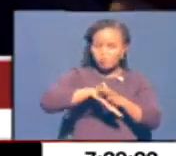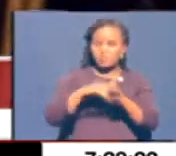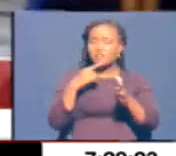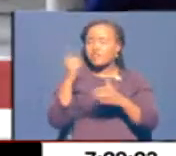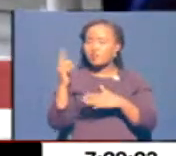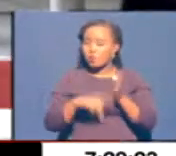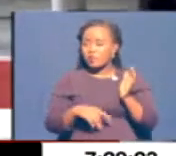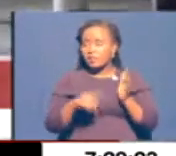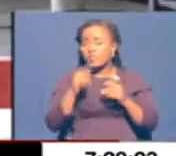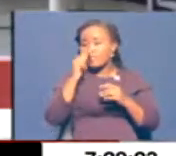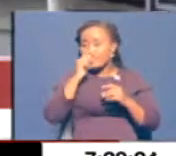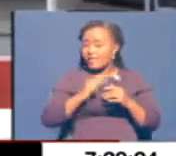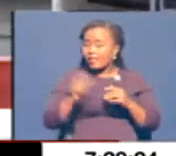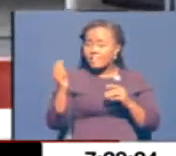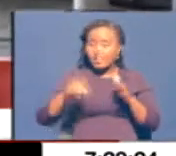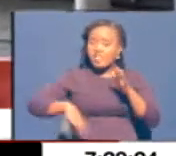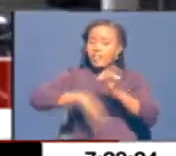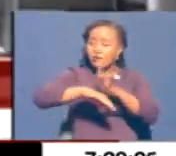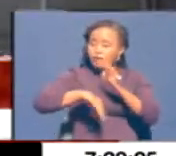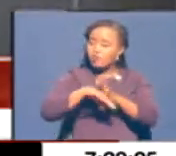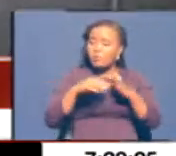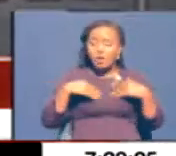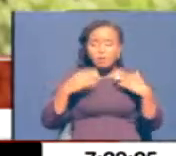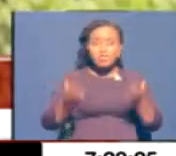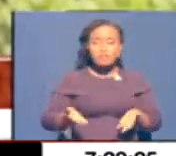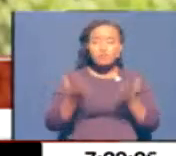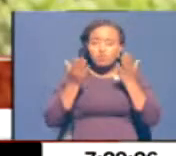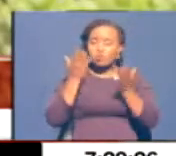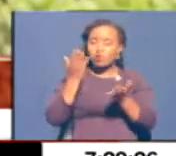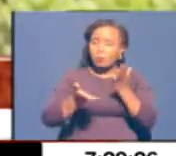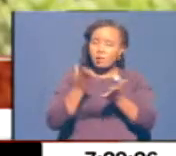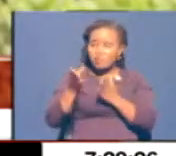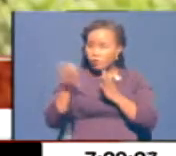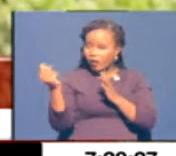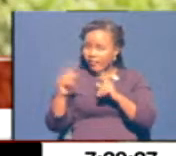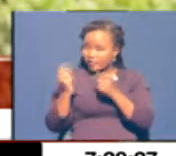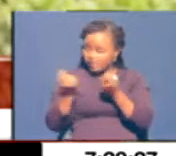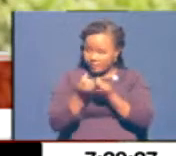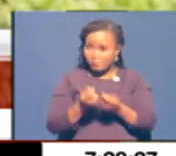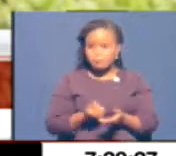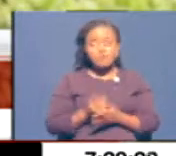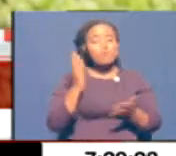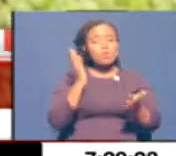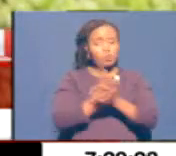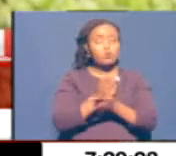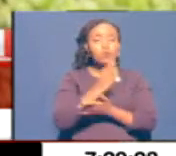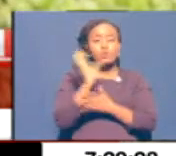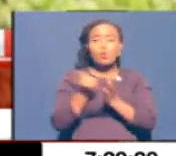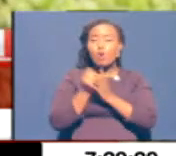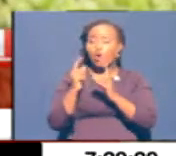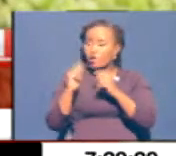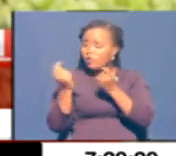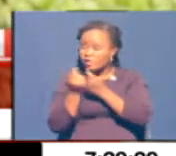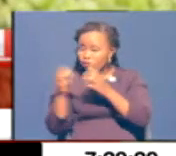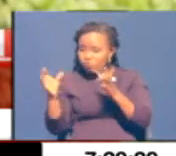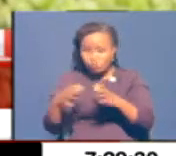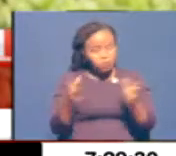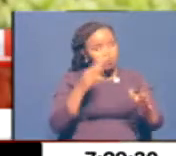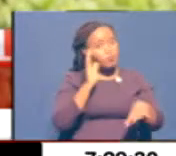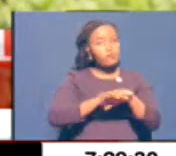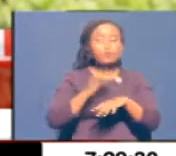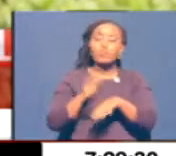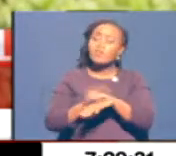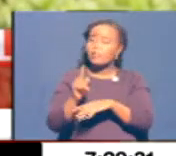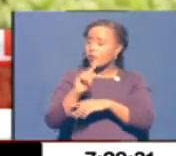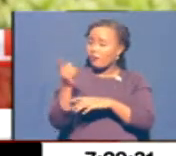nchini humo imeimarika ikilinganishwa na ile wa kinzani wao. Ni kweli timu zote ni timu nzuri kwa sababu lazima kwanza tushukuru. Unajua timu yote